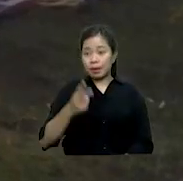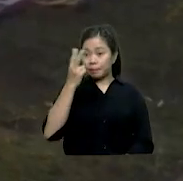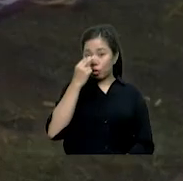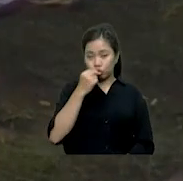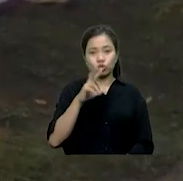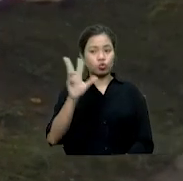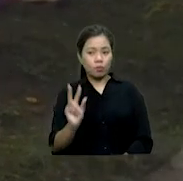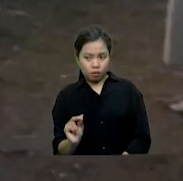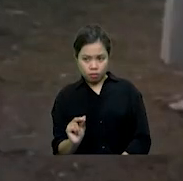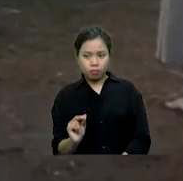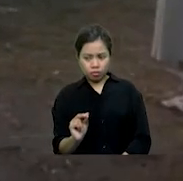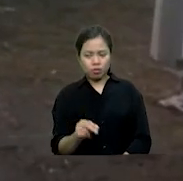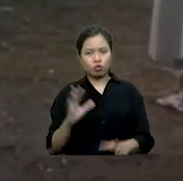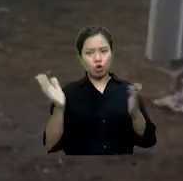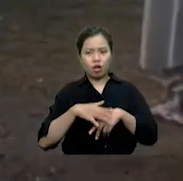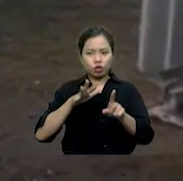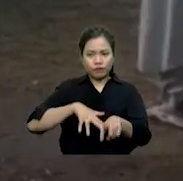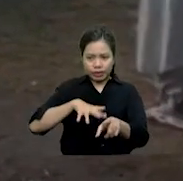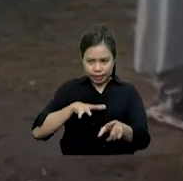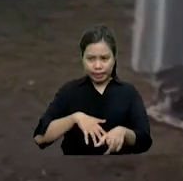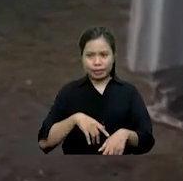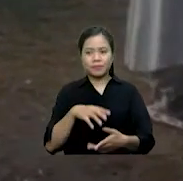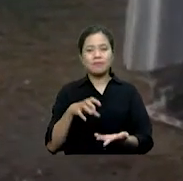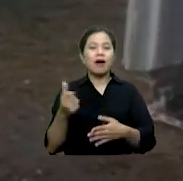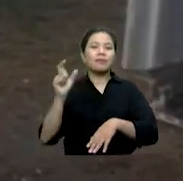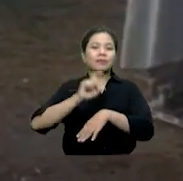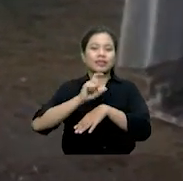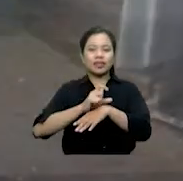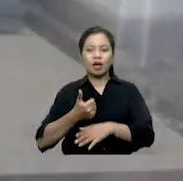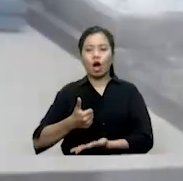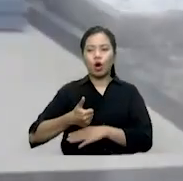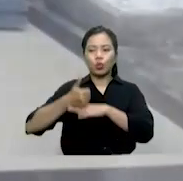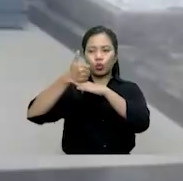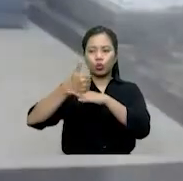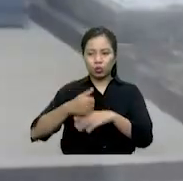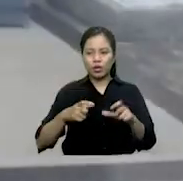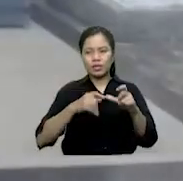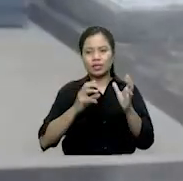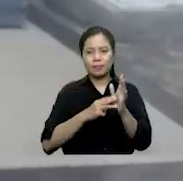Idul Fitri di Masjid Agung Kota Cimahi. Warga dengan khusyuk mengikuti